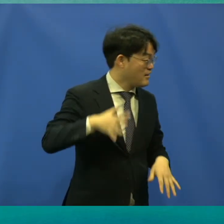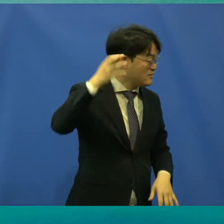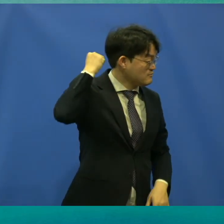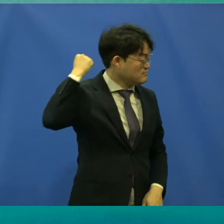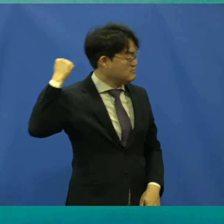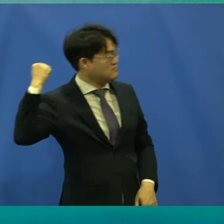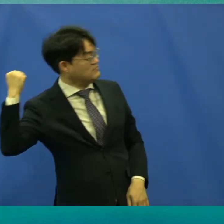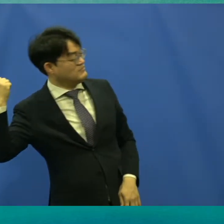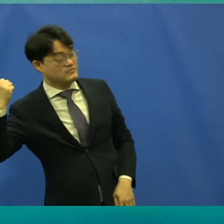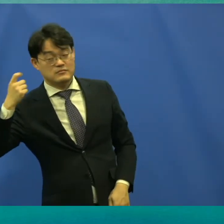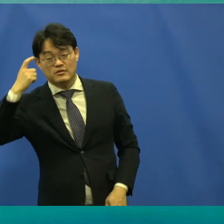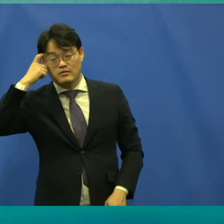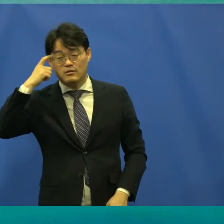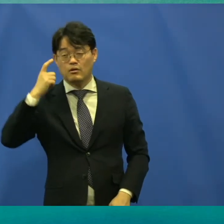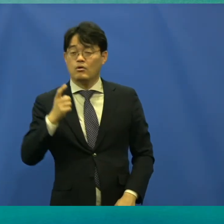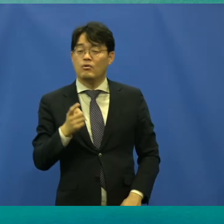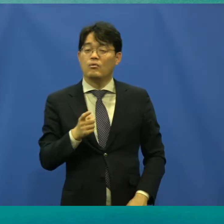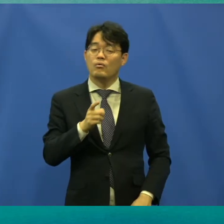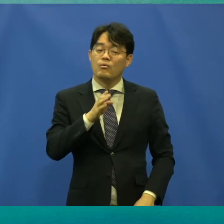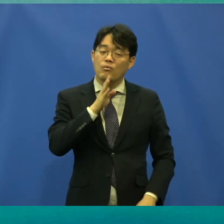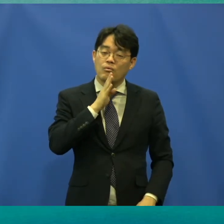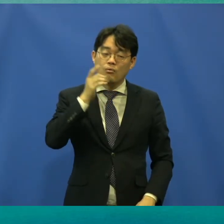더 큰 재난을 막기 위하여.